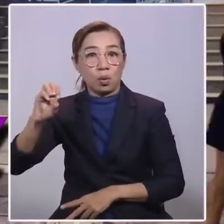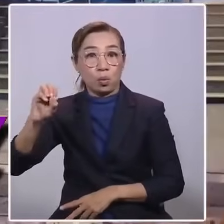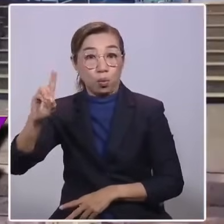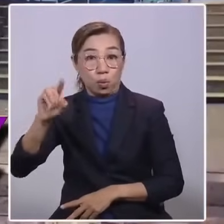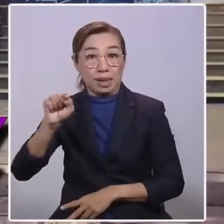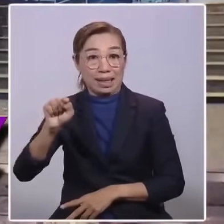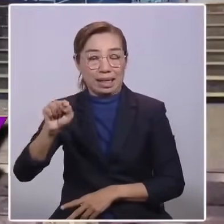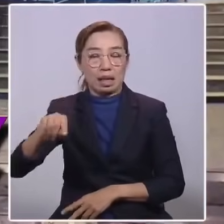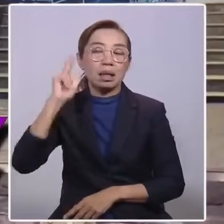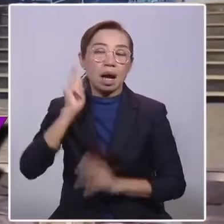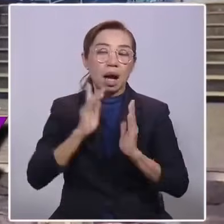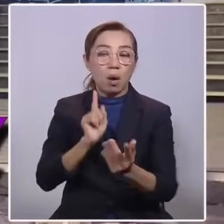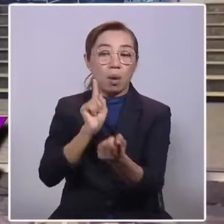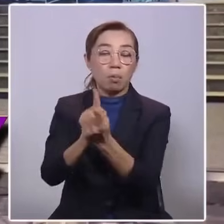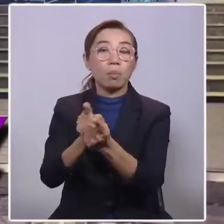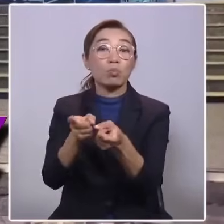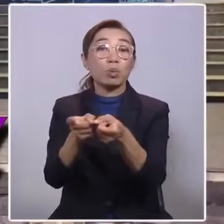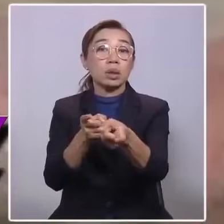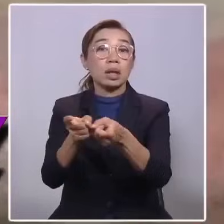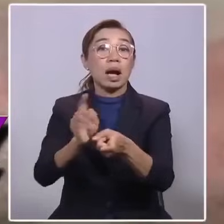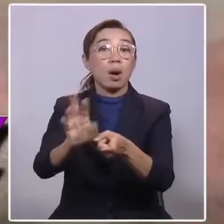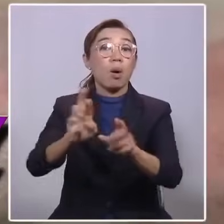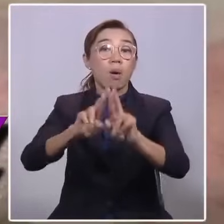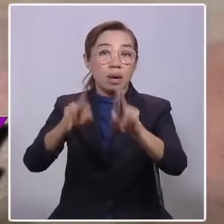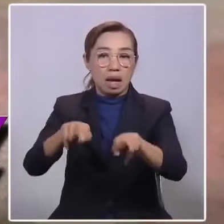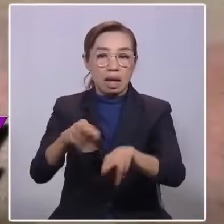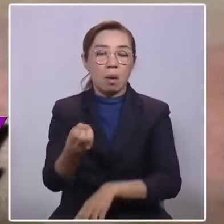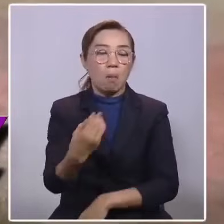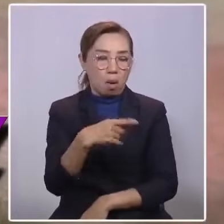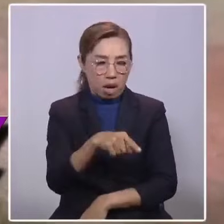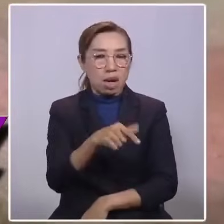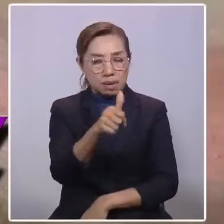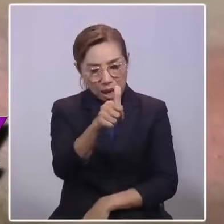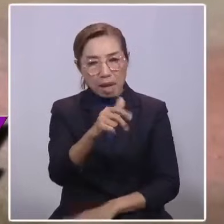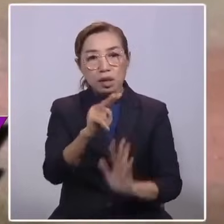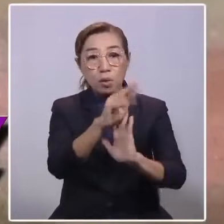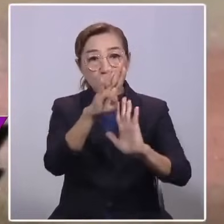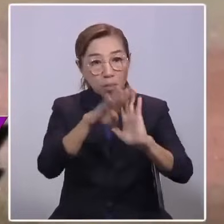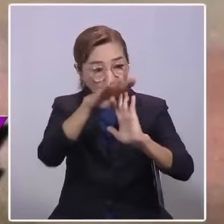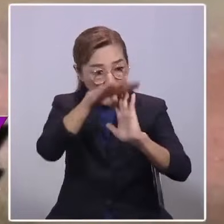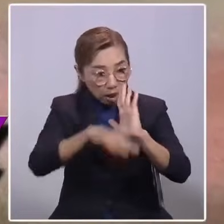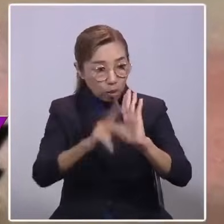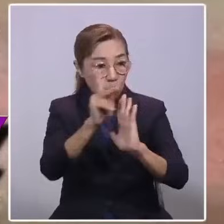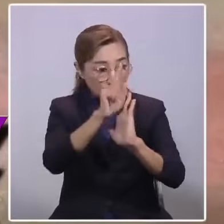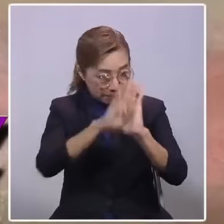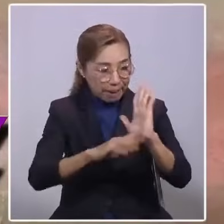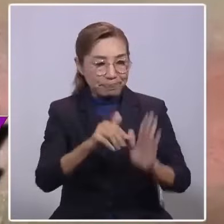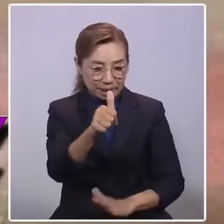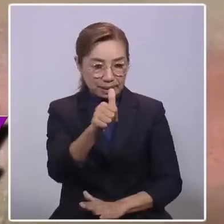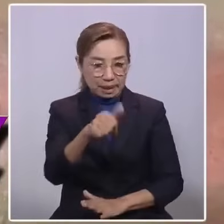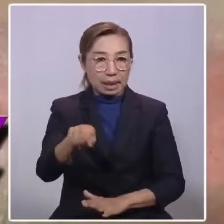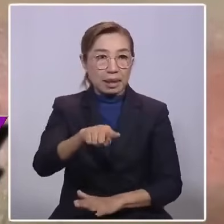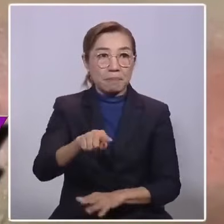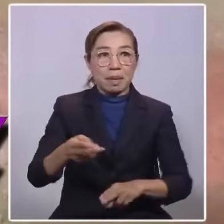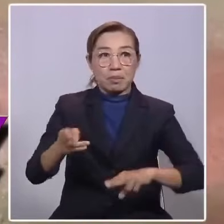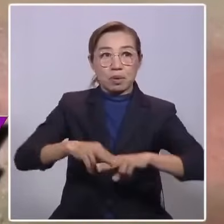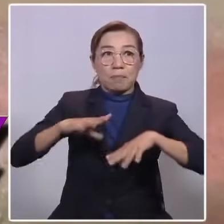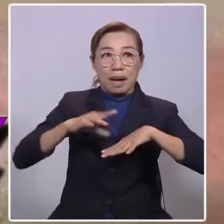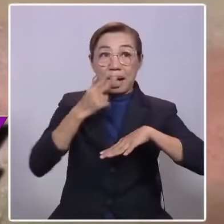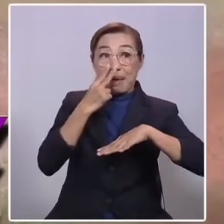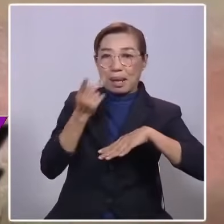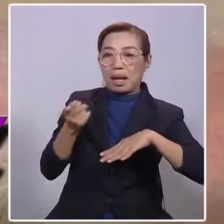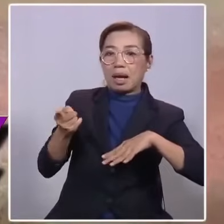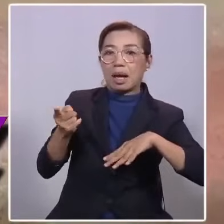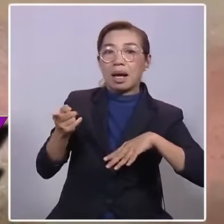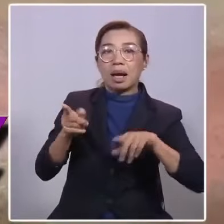ไปก็ไปพูดคุยกับทางผู้จัดการนร้านเขาก็บอกว่าขานรับนโยบายนะครับด้วยการกำหนดให้มีจุดพักคอยนี่ฮะอ่า